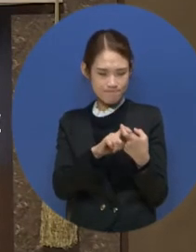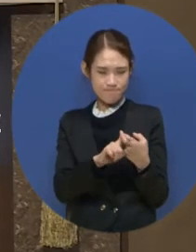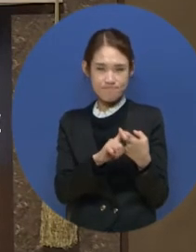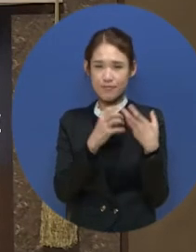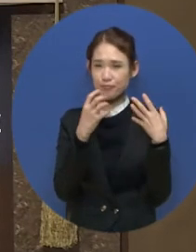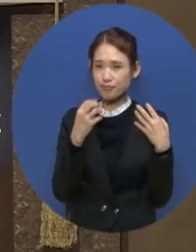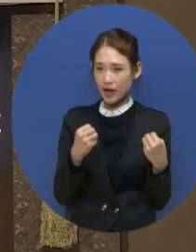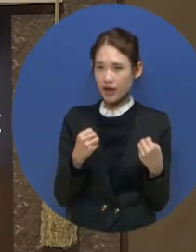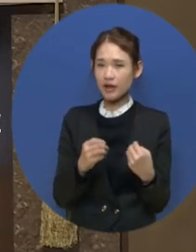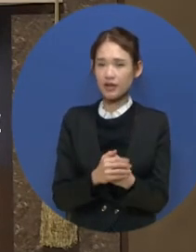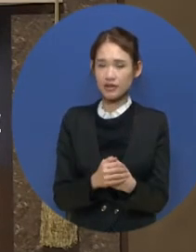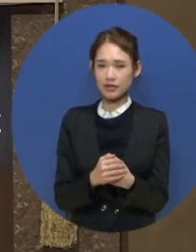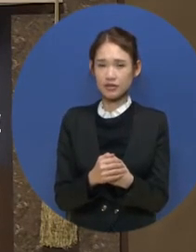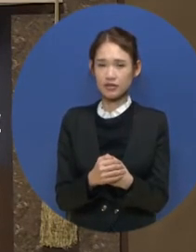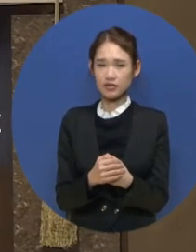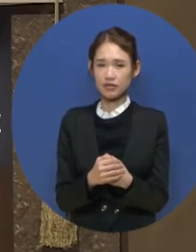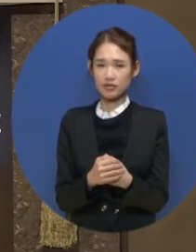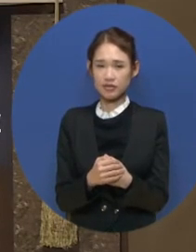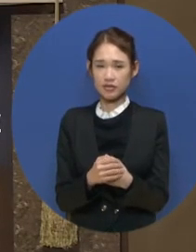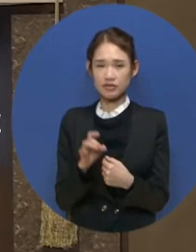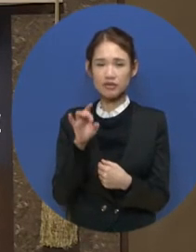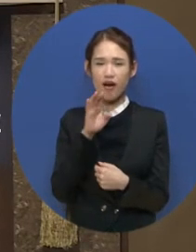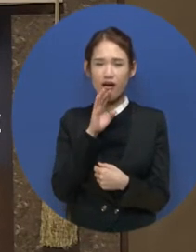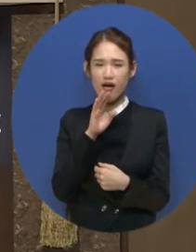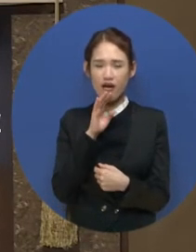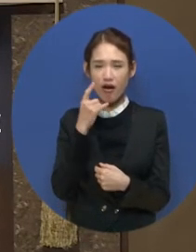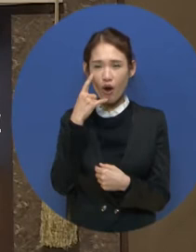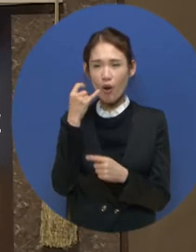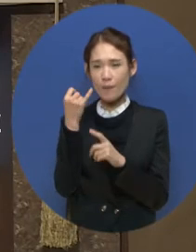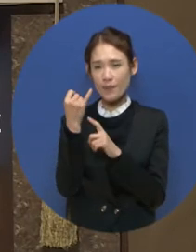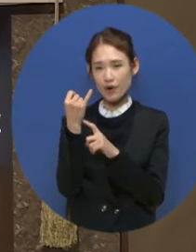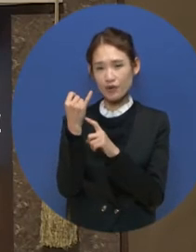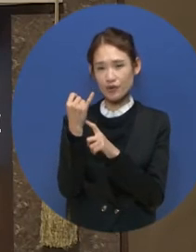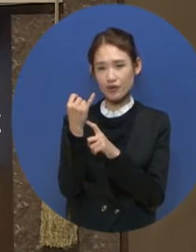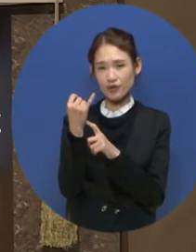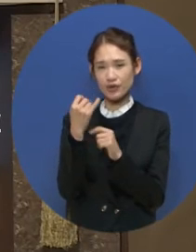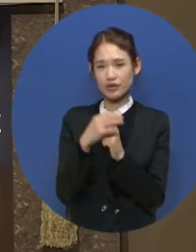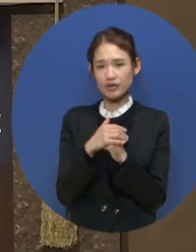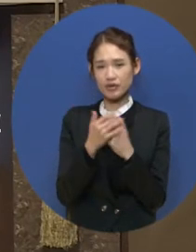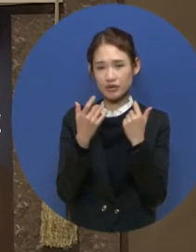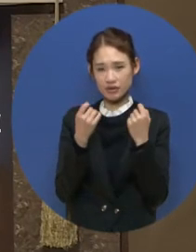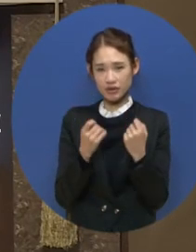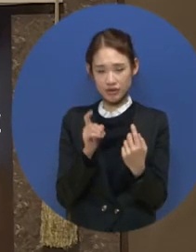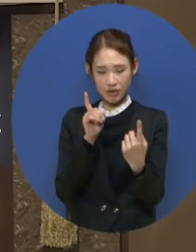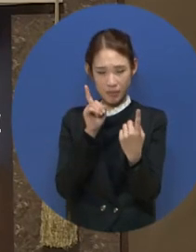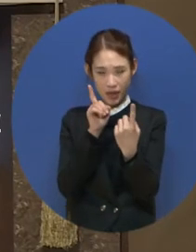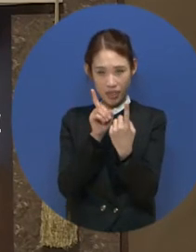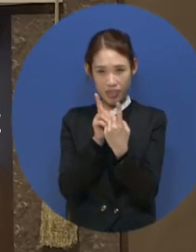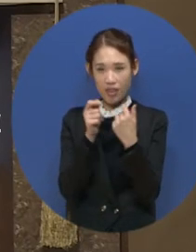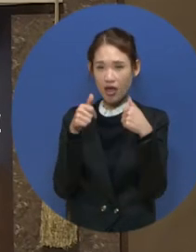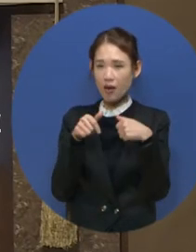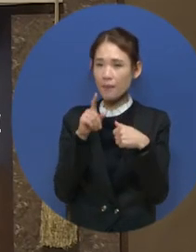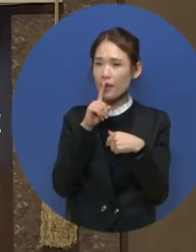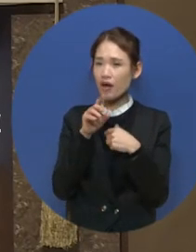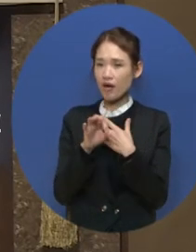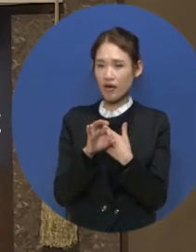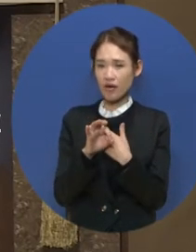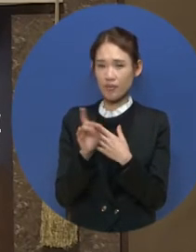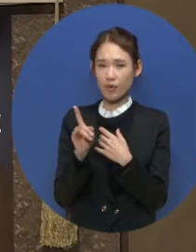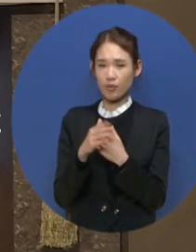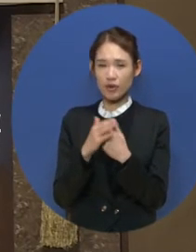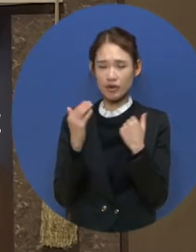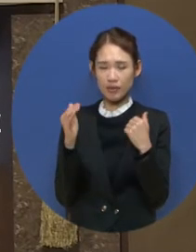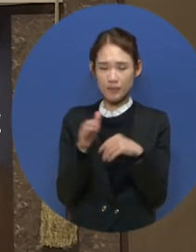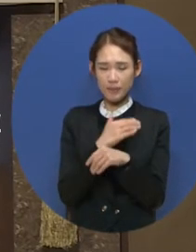합니다 그래서 사실은 아나운서 님 그 어머님들 이렇게 만나 뵈면 는 예 특히 이제